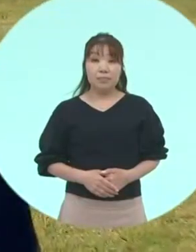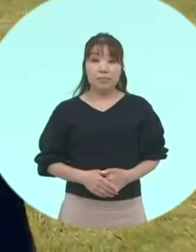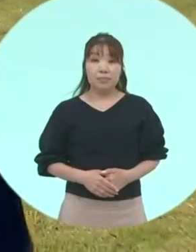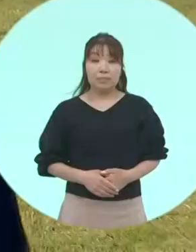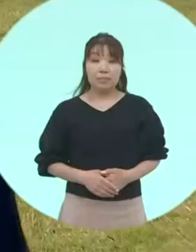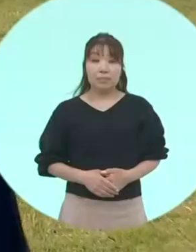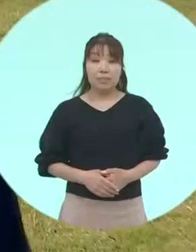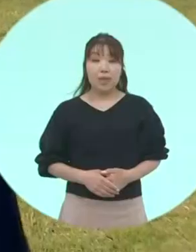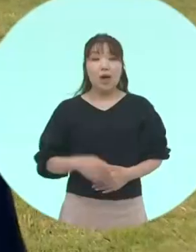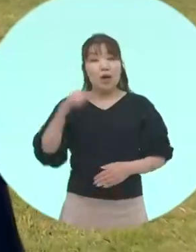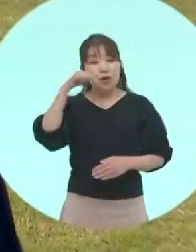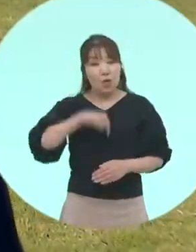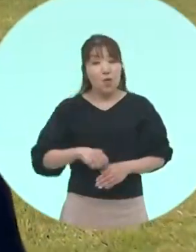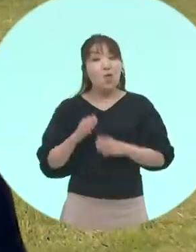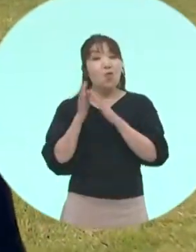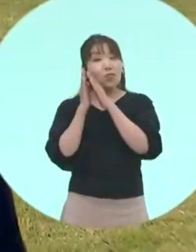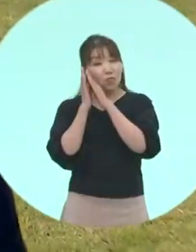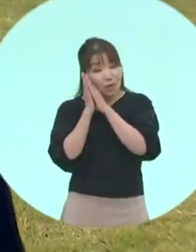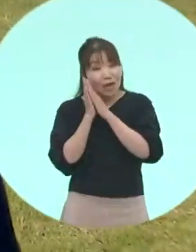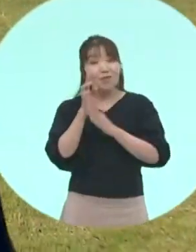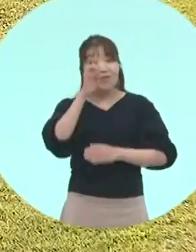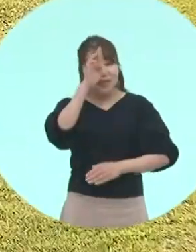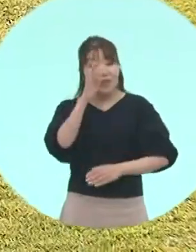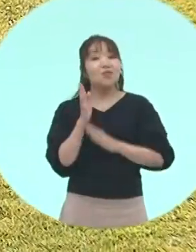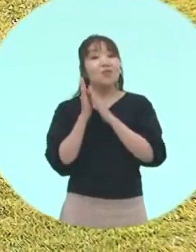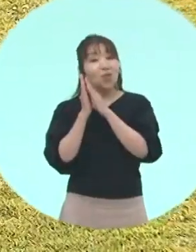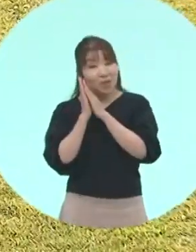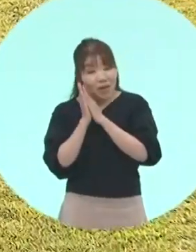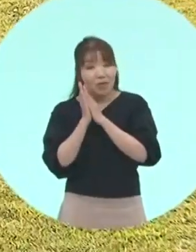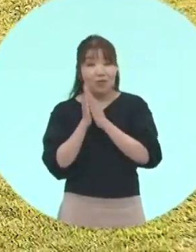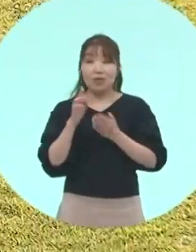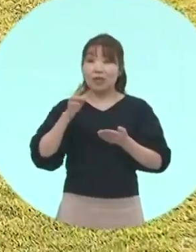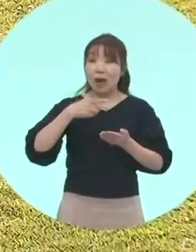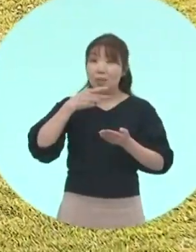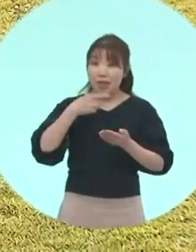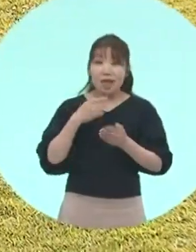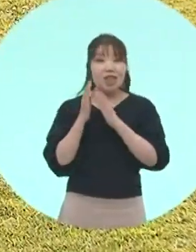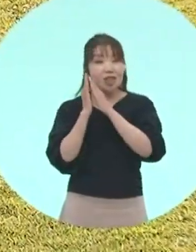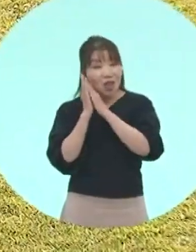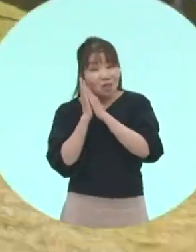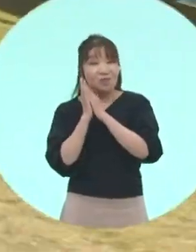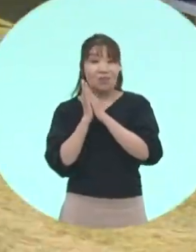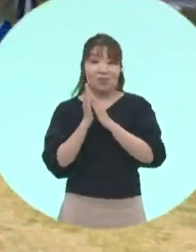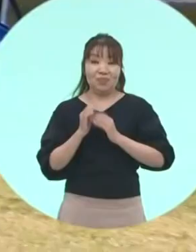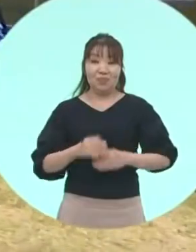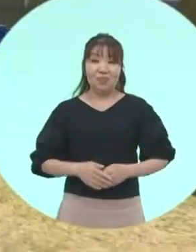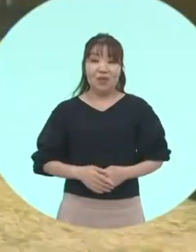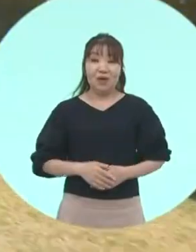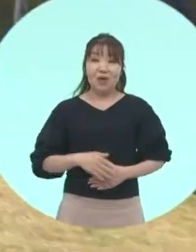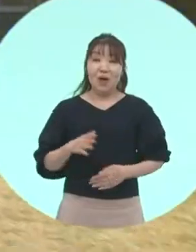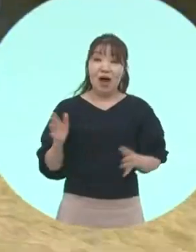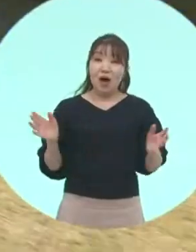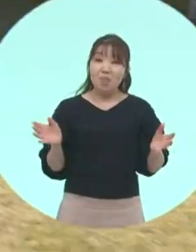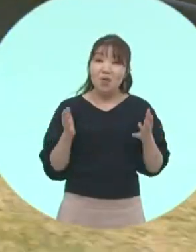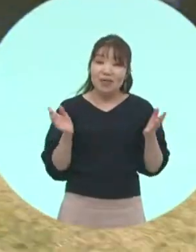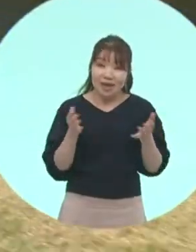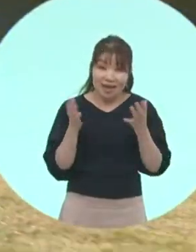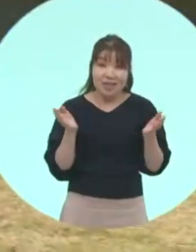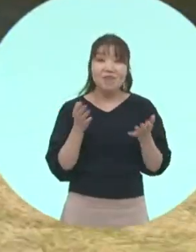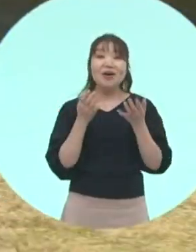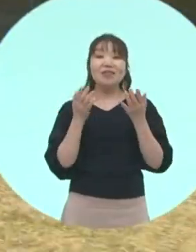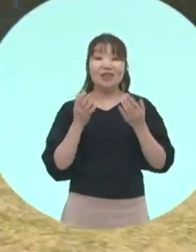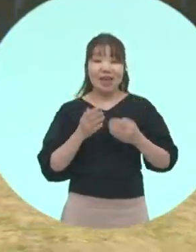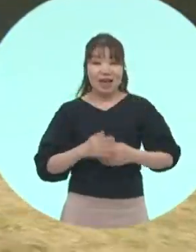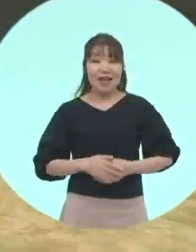よく寝る、昼寝をよくする、 よく食べて寝ることかな。 うわー、盛り上が